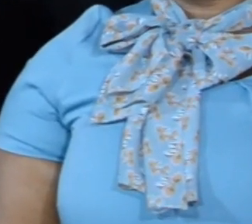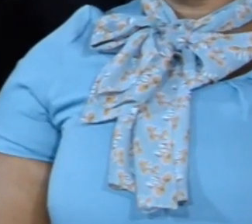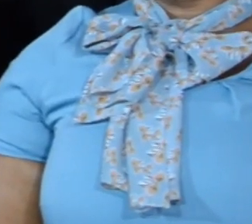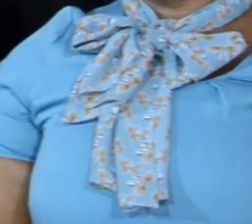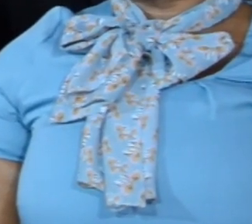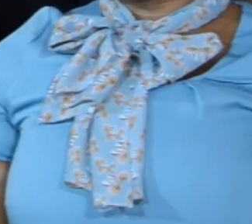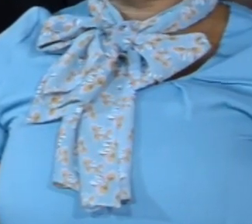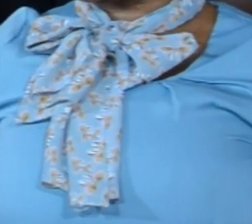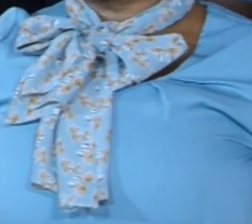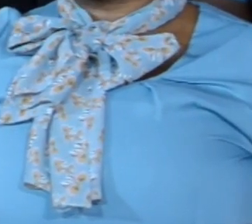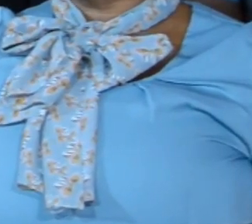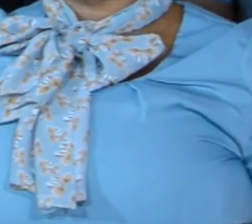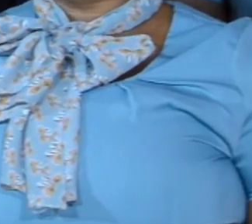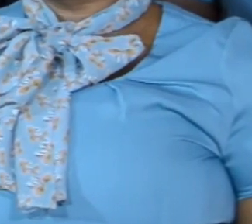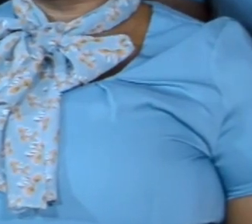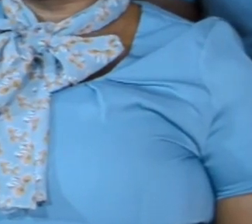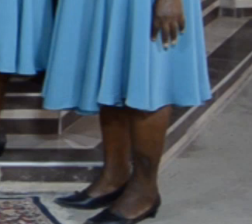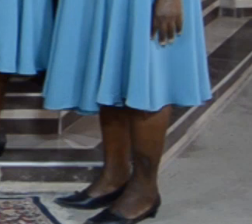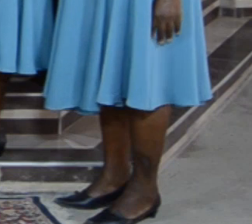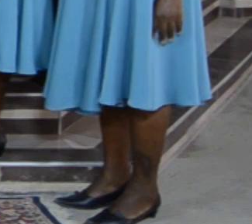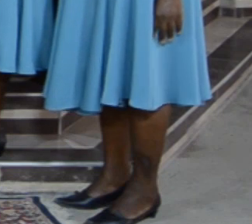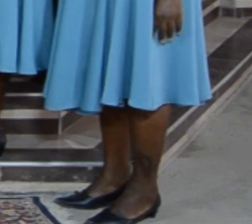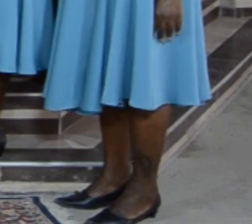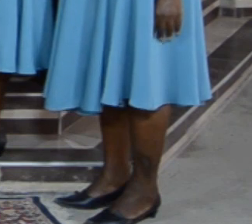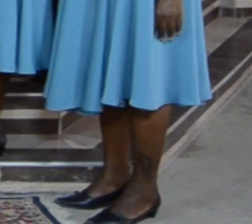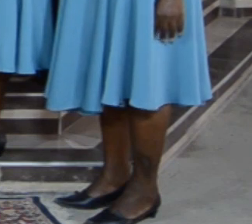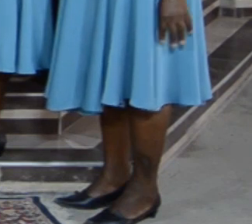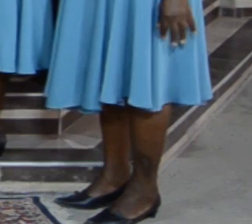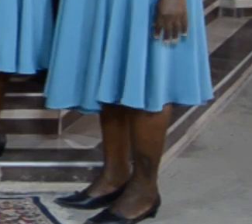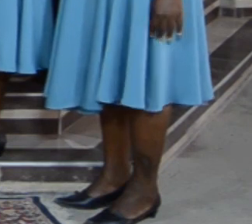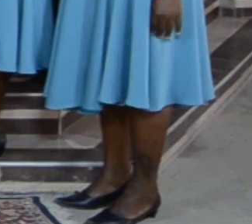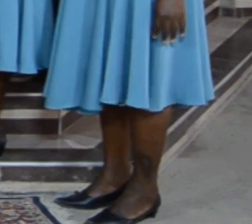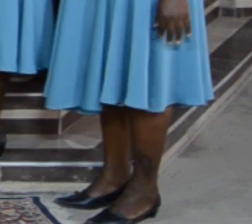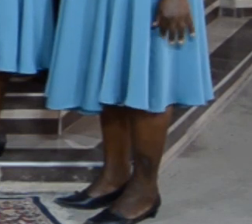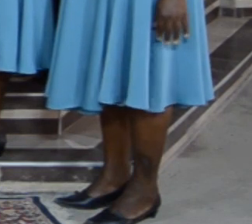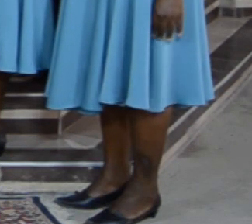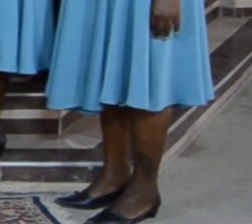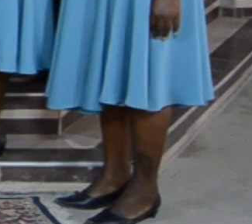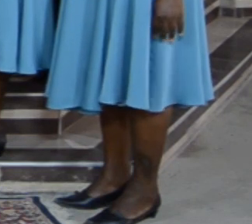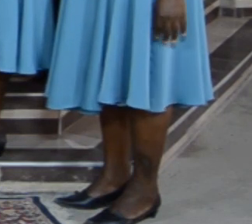Pasirinde